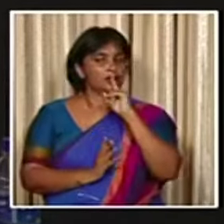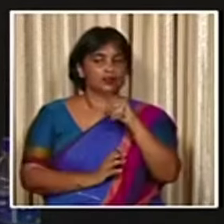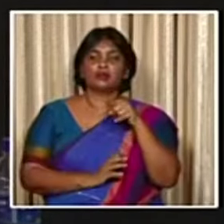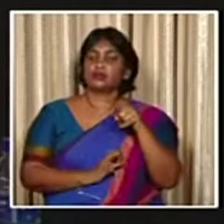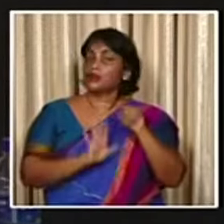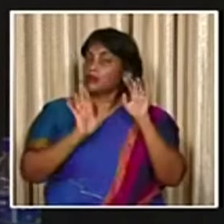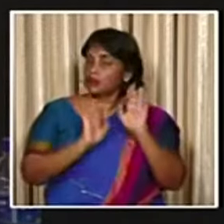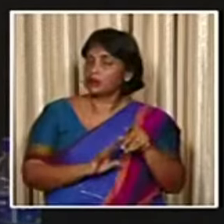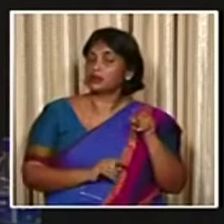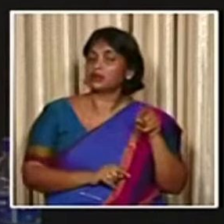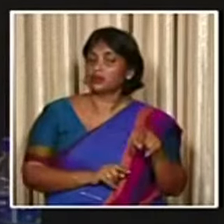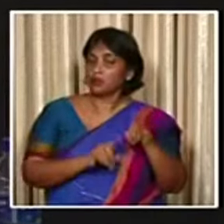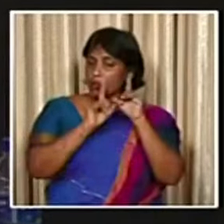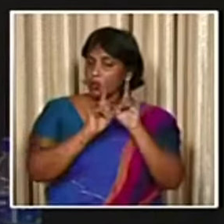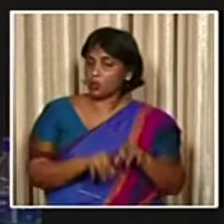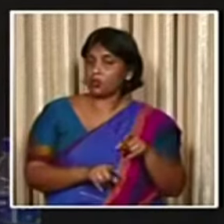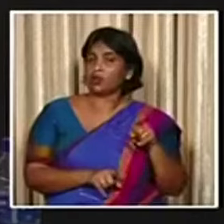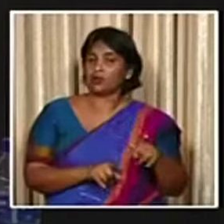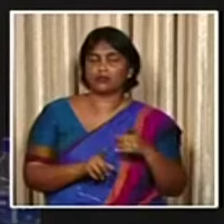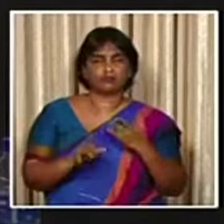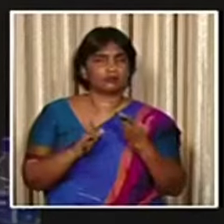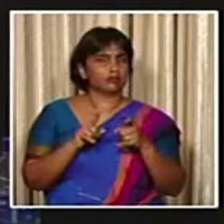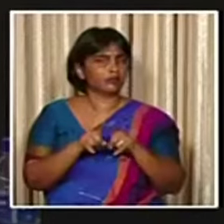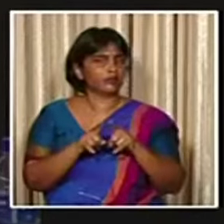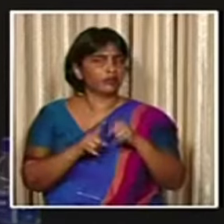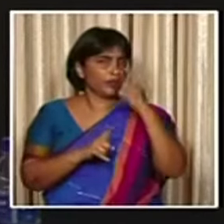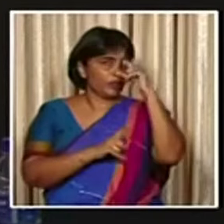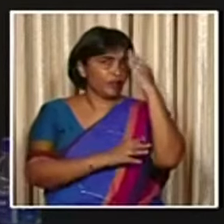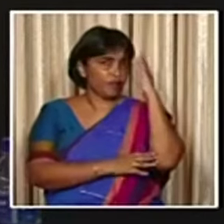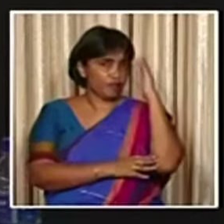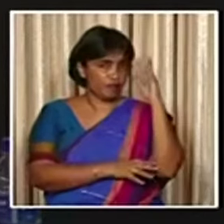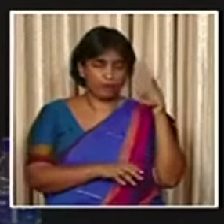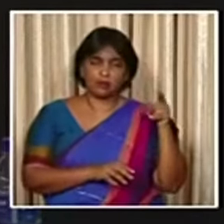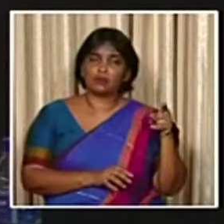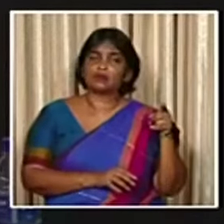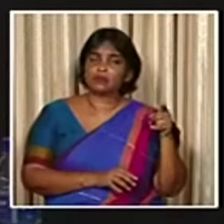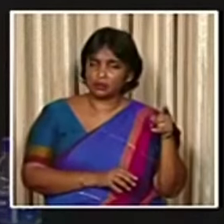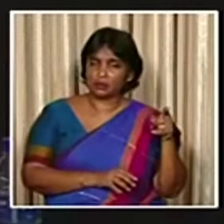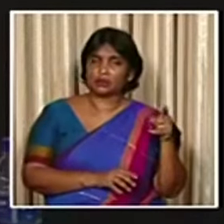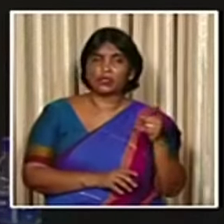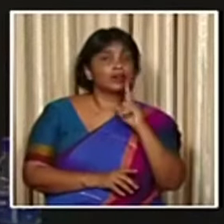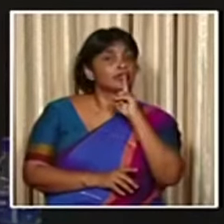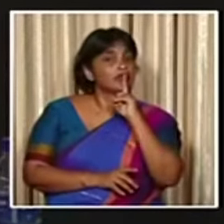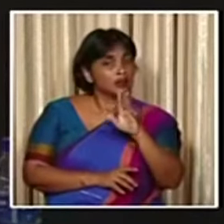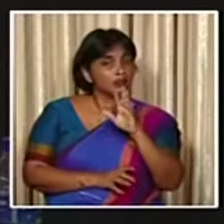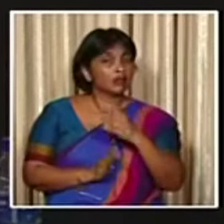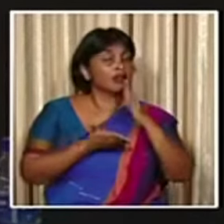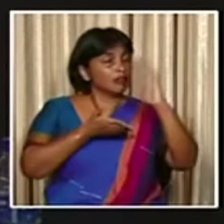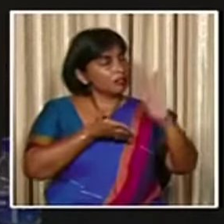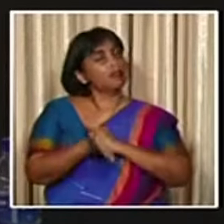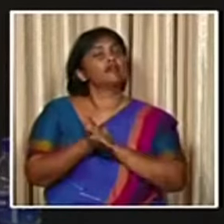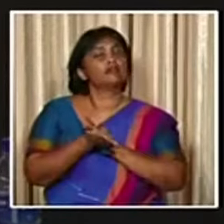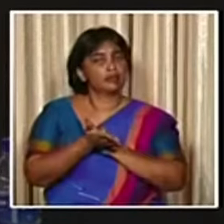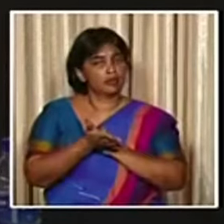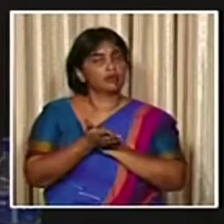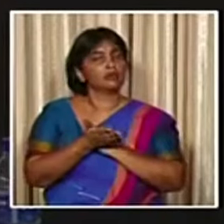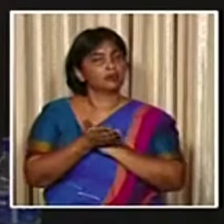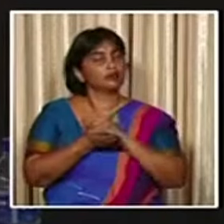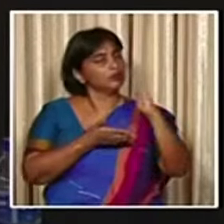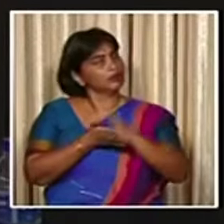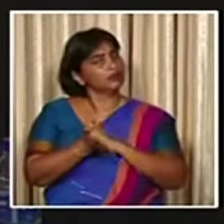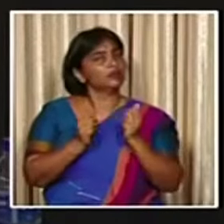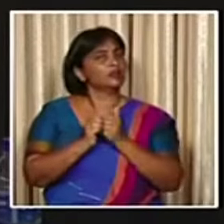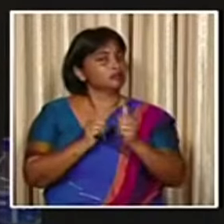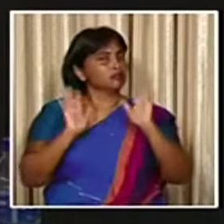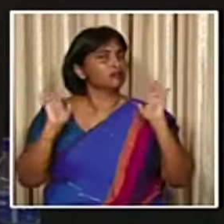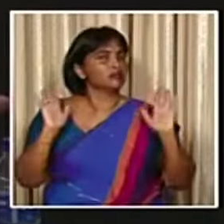කරන්න. හැබැයි මේ විදිහට එක පැත්තකින් උන්වහන්සේ ඉල්ලන්නේ ගරු සභාපතිතුමනි යුක්තිය ලබා දෙන්න